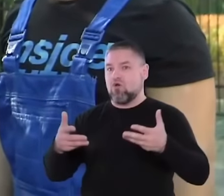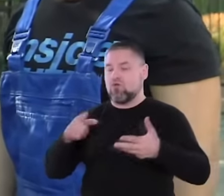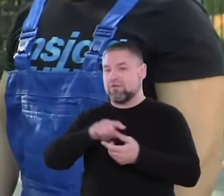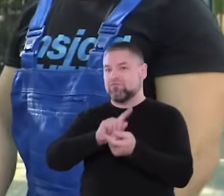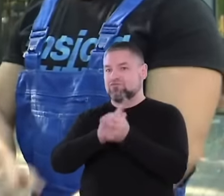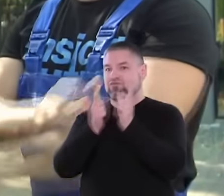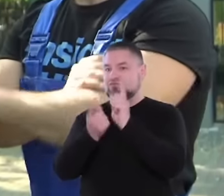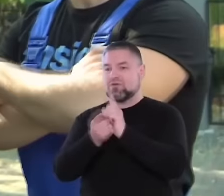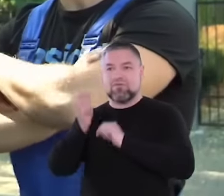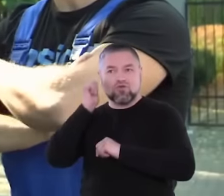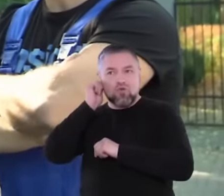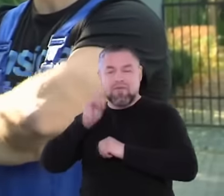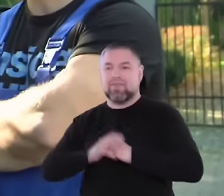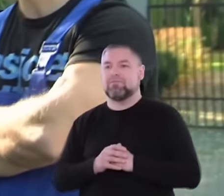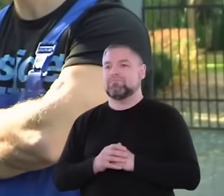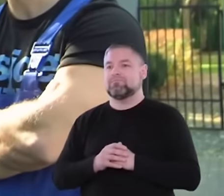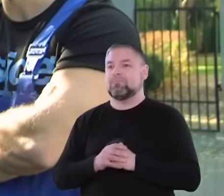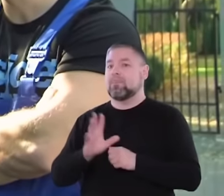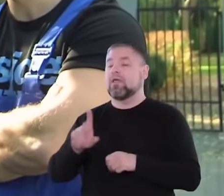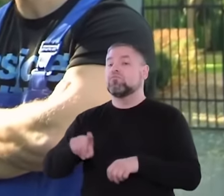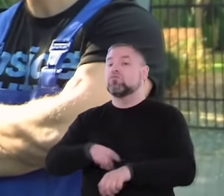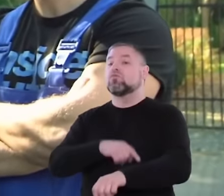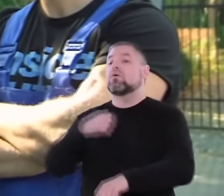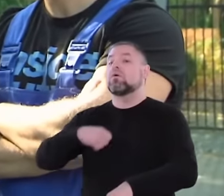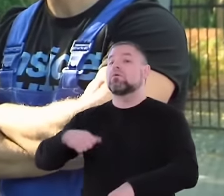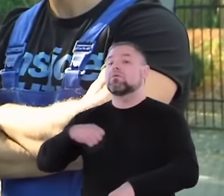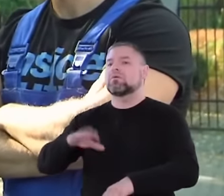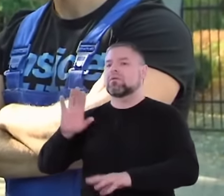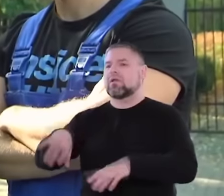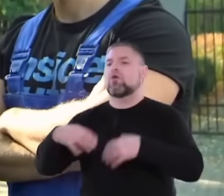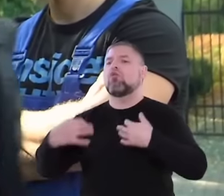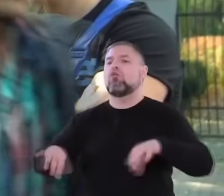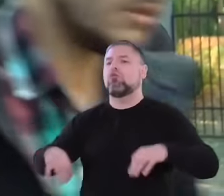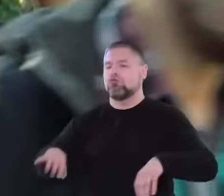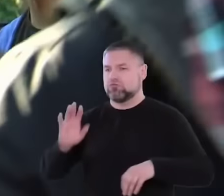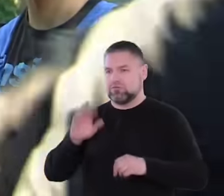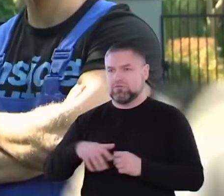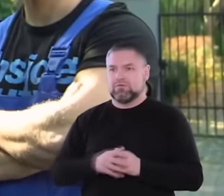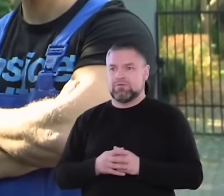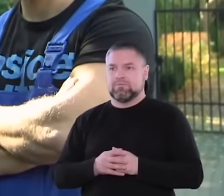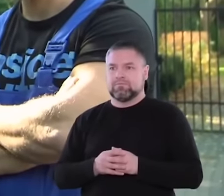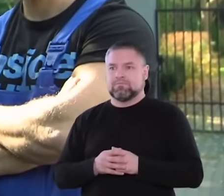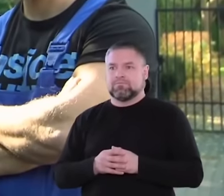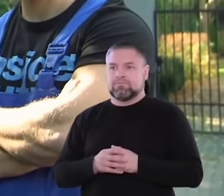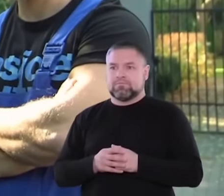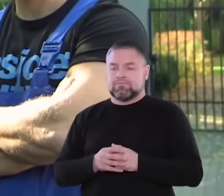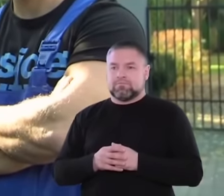spotyka się z tymi przyjaciółeczkami. Dobra, tylko żebym długo nie czekał. Dobra, weź wyluzuj.